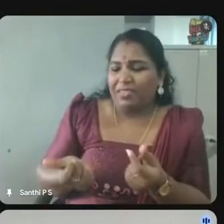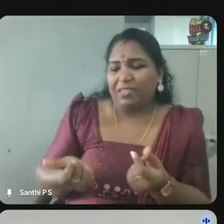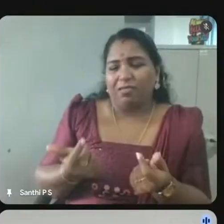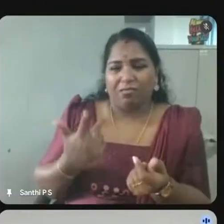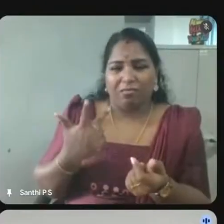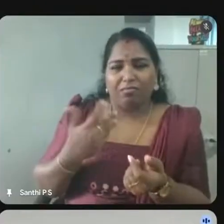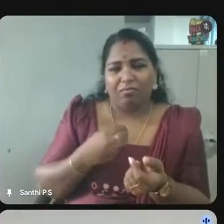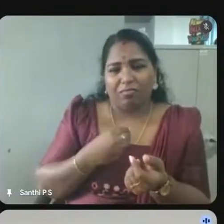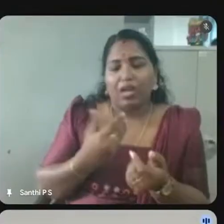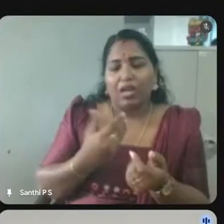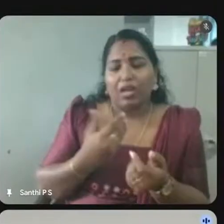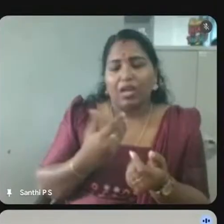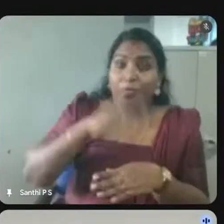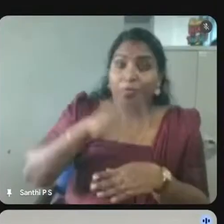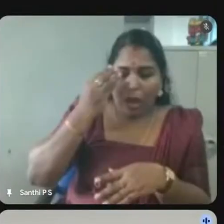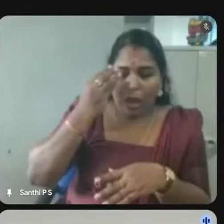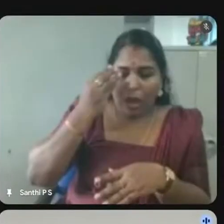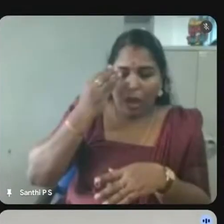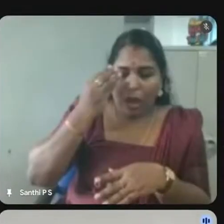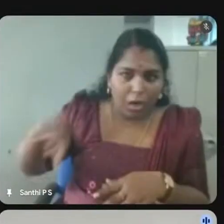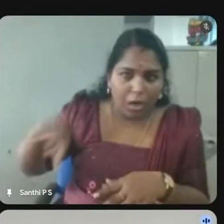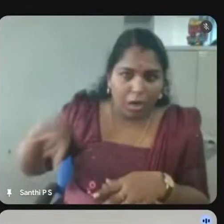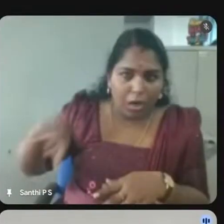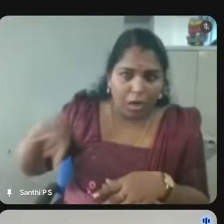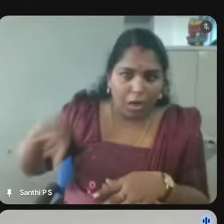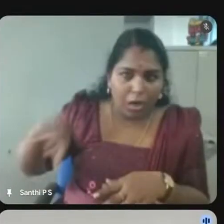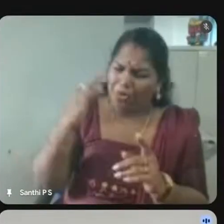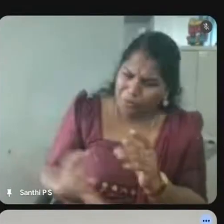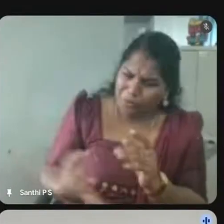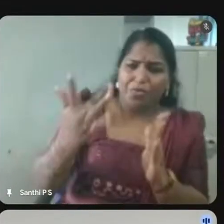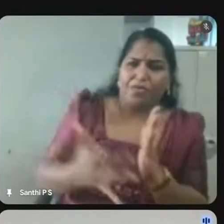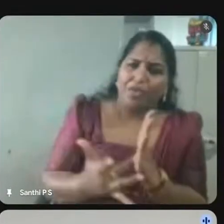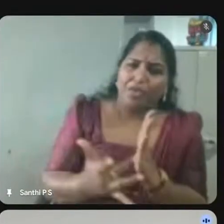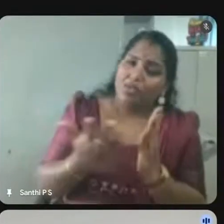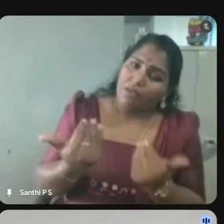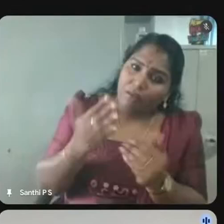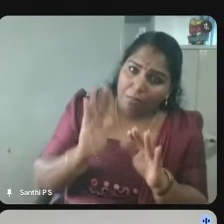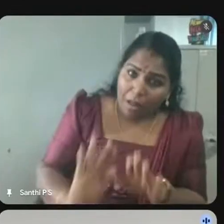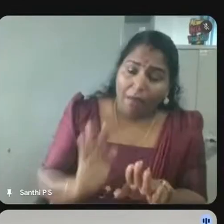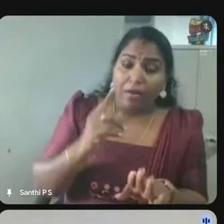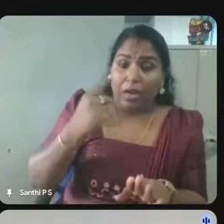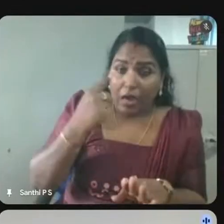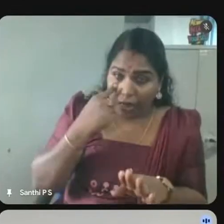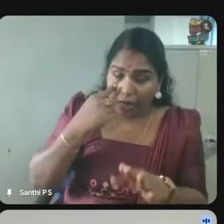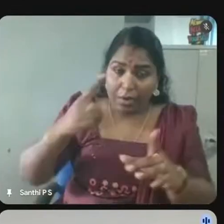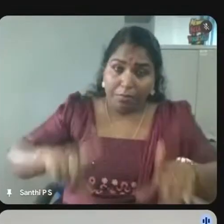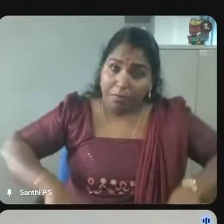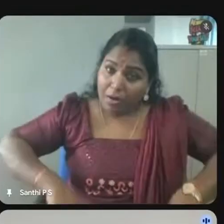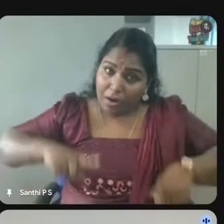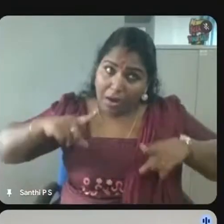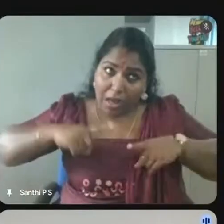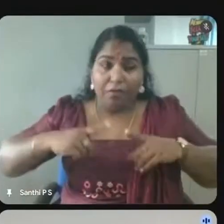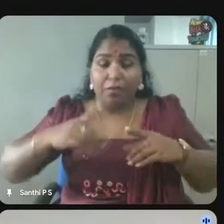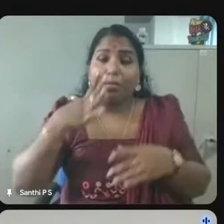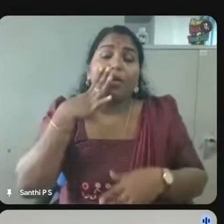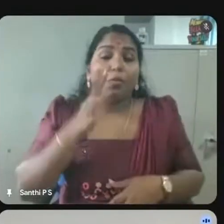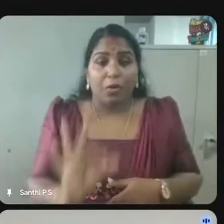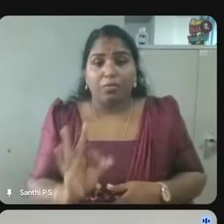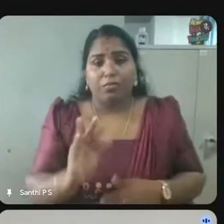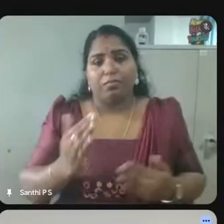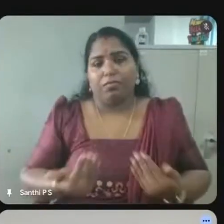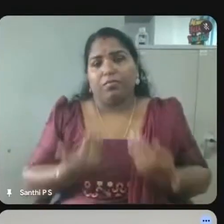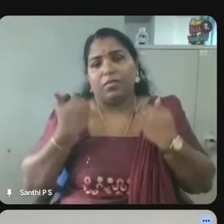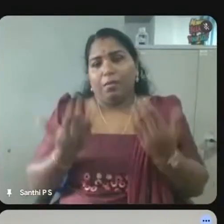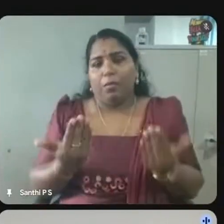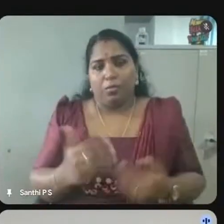എവിസറേറ്റ് ചെയ്യുന്ന, ന്യൂക്ലിയേറ്റ് ചെയ്യുന്ന കണ്ടീഷൻസ് ആയിരുന്നു. ഇപ്പൊ അതിന് ഒരുപാട് പുതിയ പുതിയ ചികിത്സകളുണ്ട്. കണ്ണും ലൈഫും ഒരുപോലെ, കാഴ്ചയും ലൈഫും ഒരുപോലെ സേവ് ചെയ്യാൻ